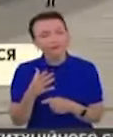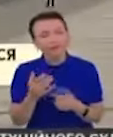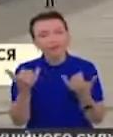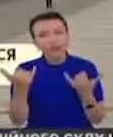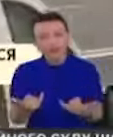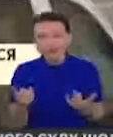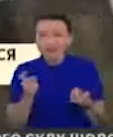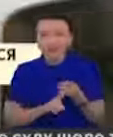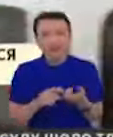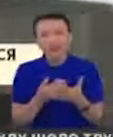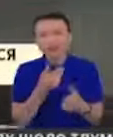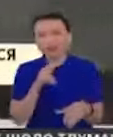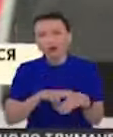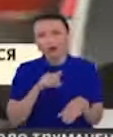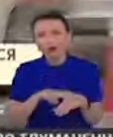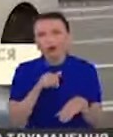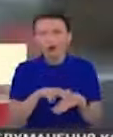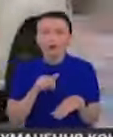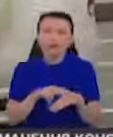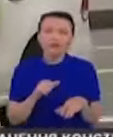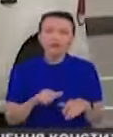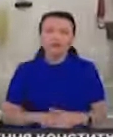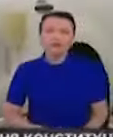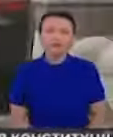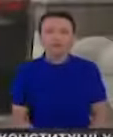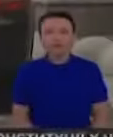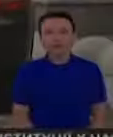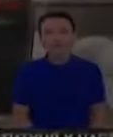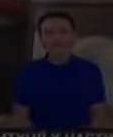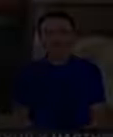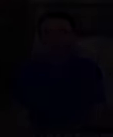нині залежить від правоохоронців. Вікторія Кісільова, Олександр Гончаренко, телеканал Київ.